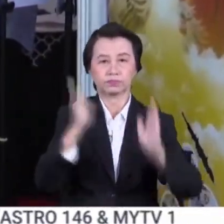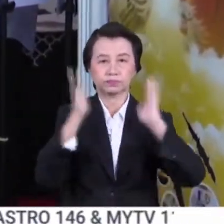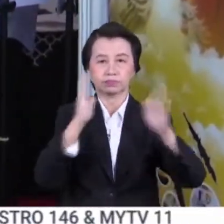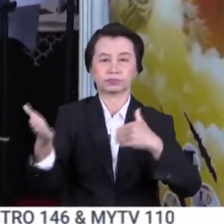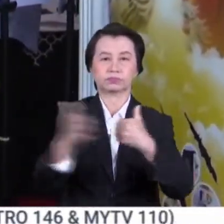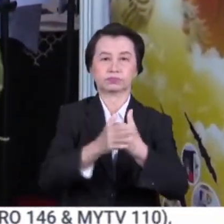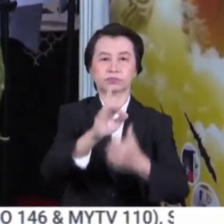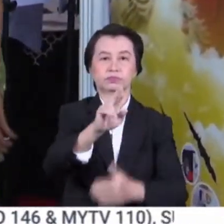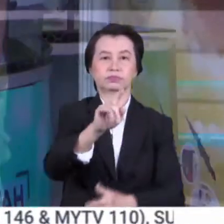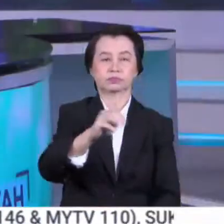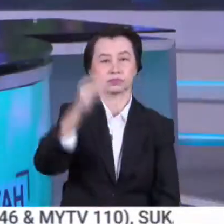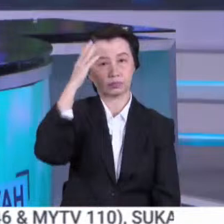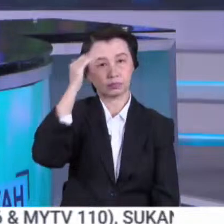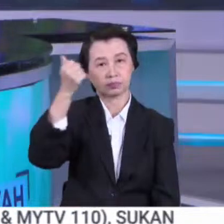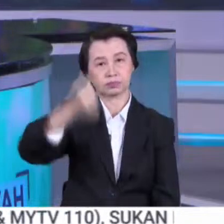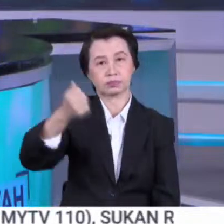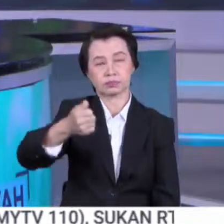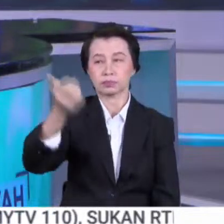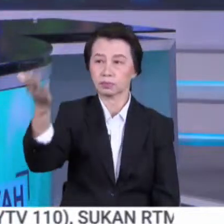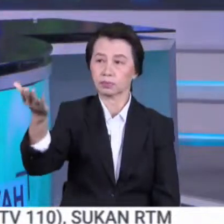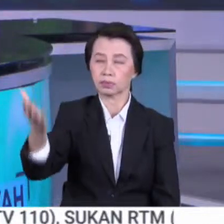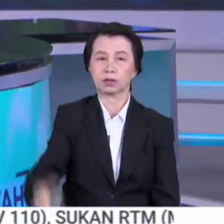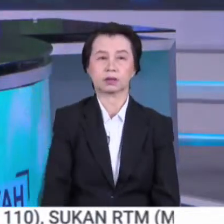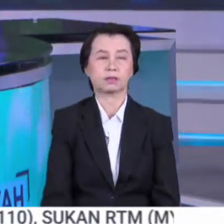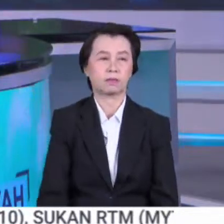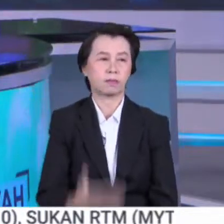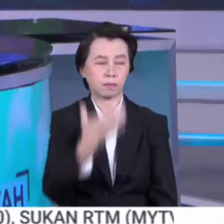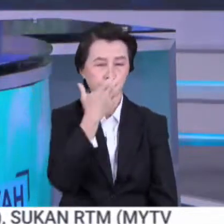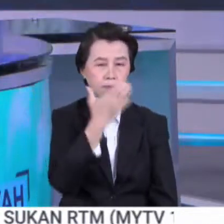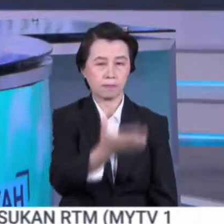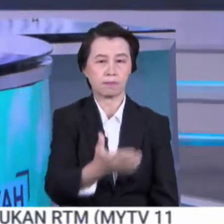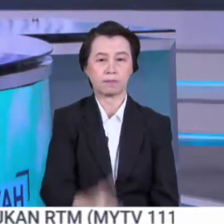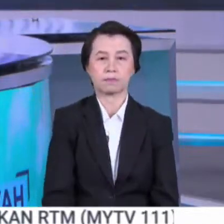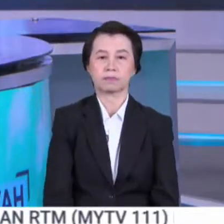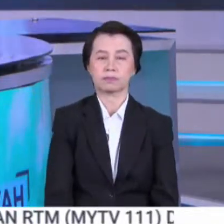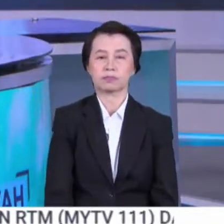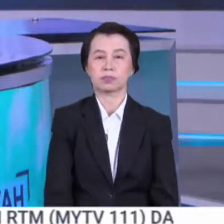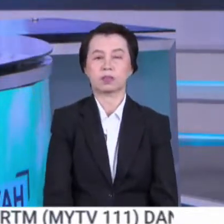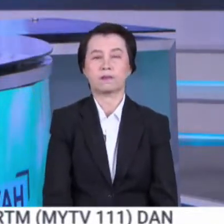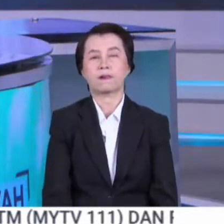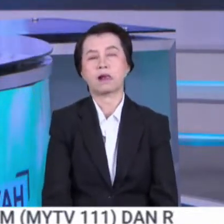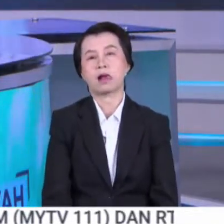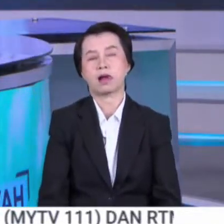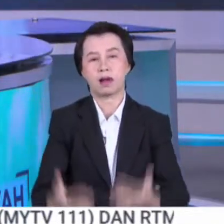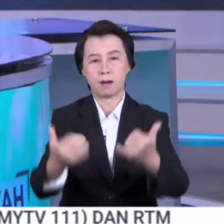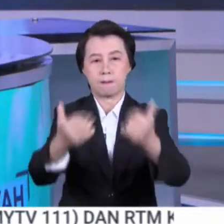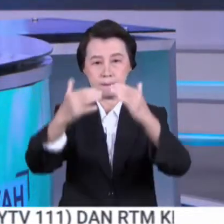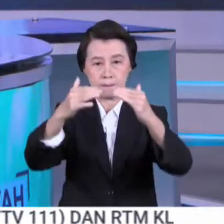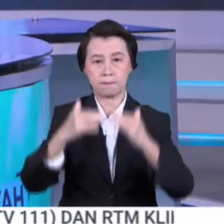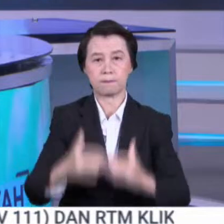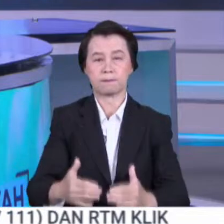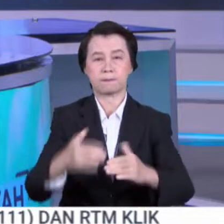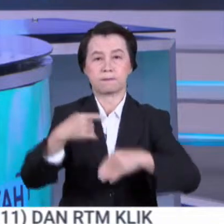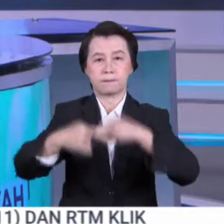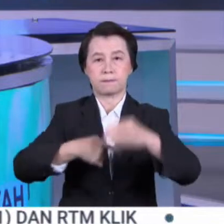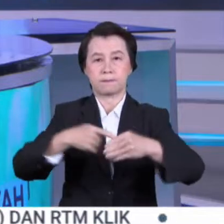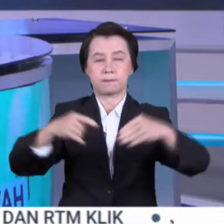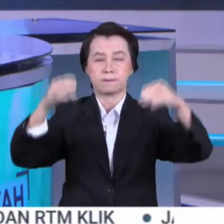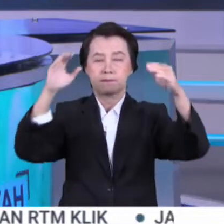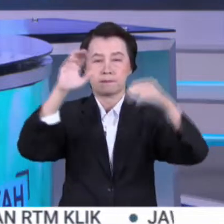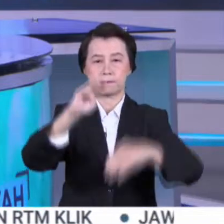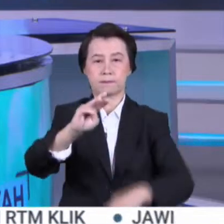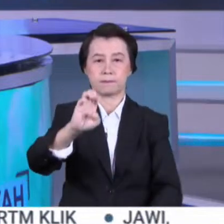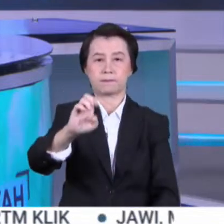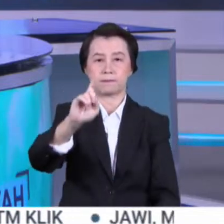ke Angkasa Puri. Assalamualaikum. Baik, terima kasih Amirul. Dan seterusnya kita ikuti perkembangan cuaca